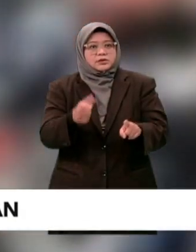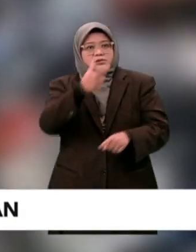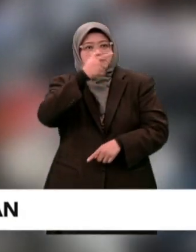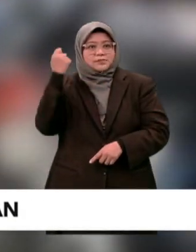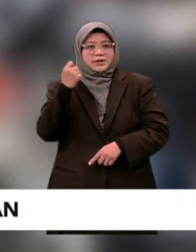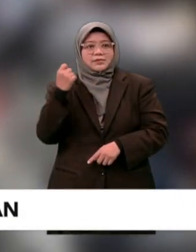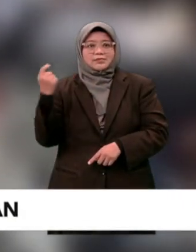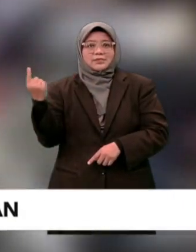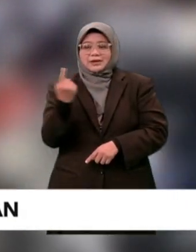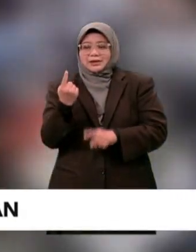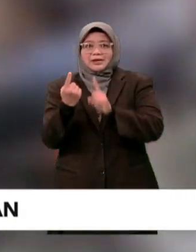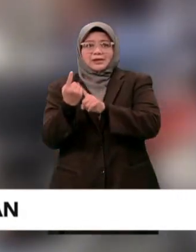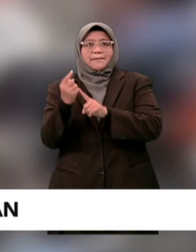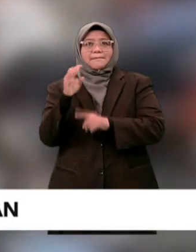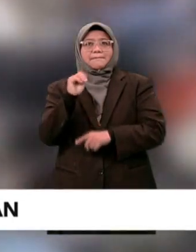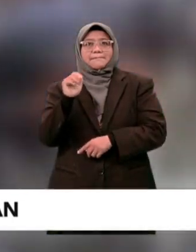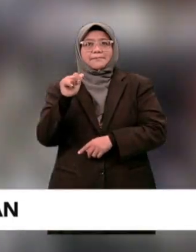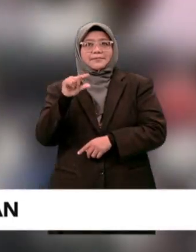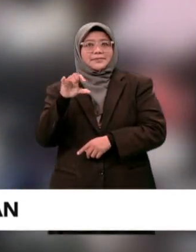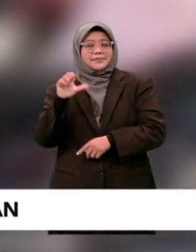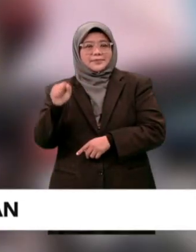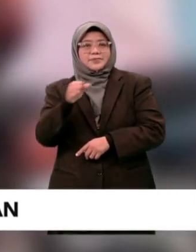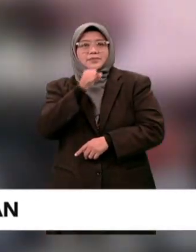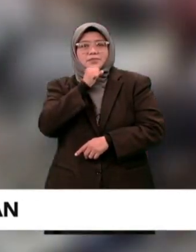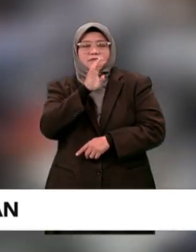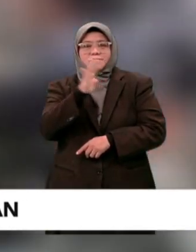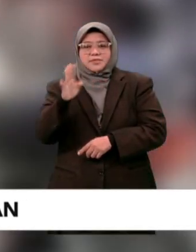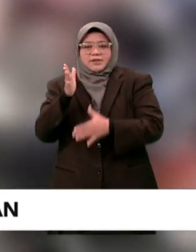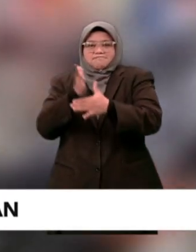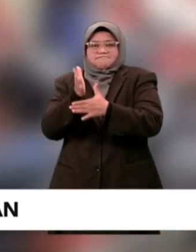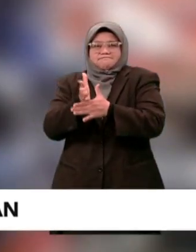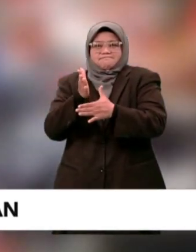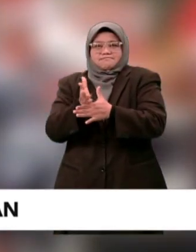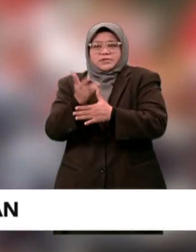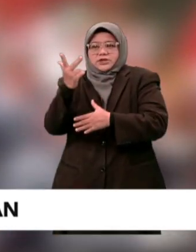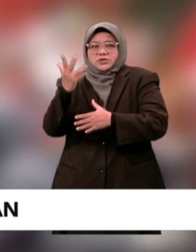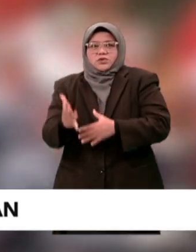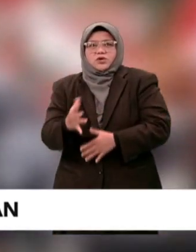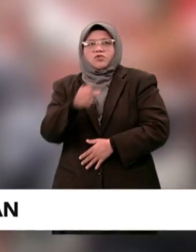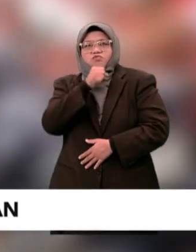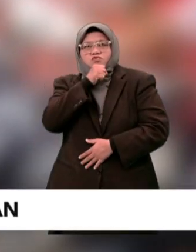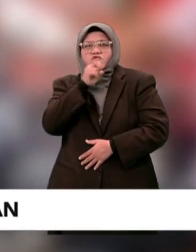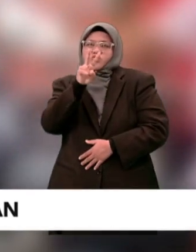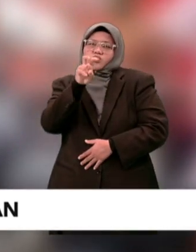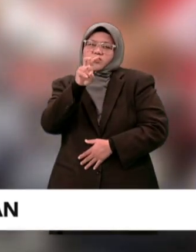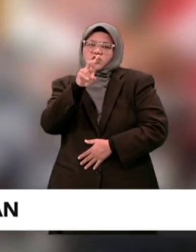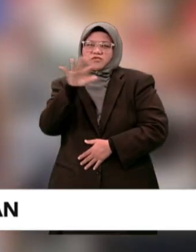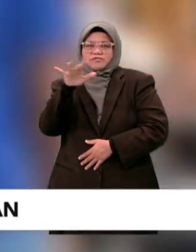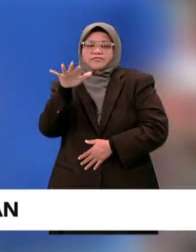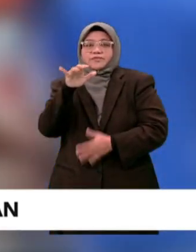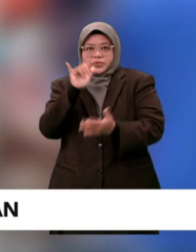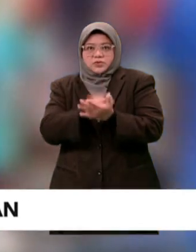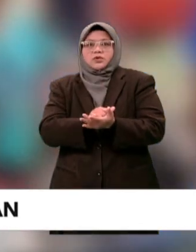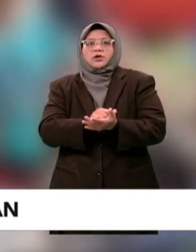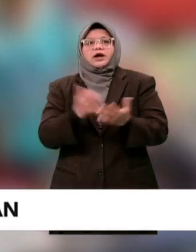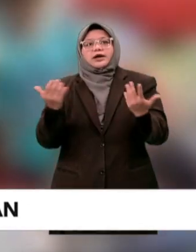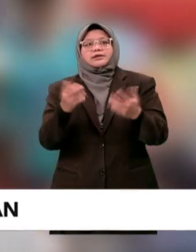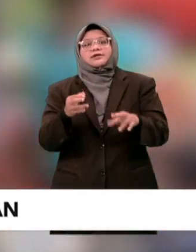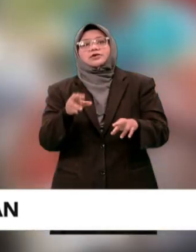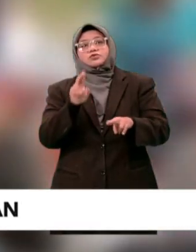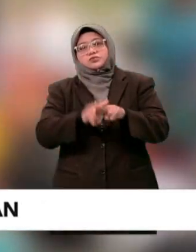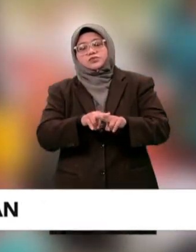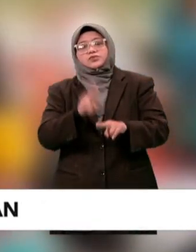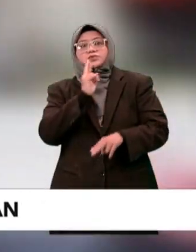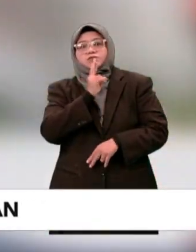mangsa yang berusia 44 tahun mengganggu ketika suspek yang berusia 20-an ketika mereka berada di sebuah gereja makan